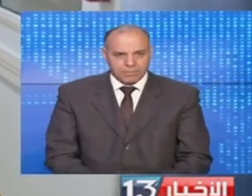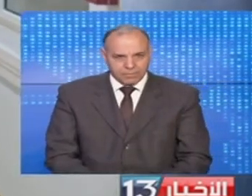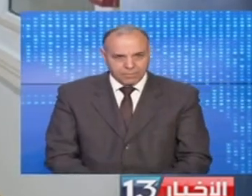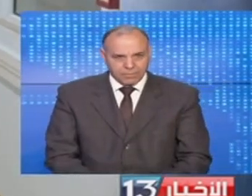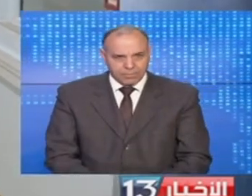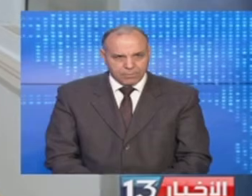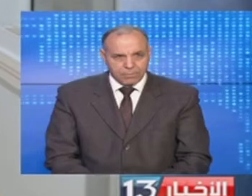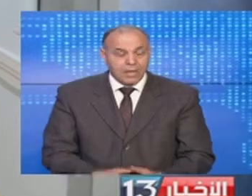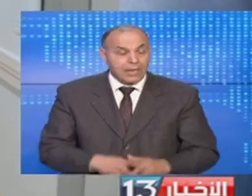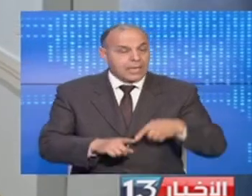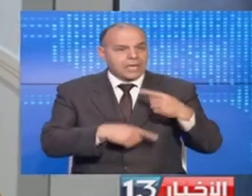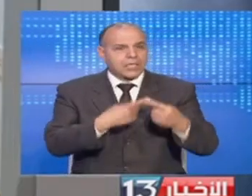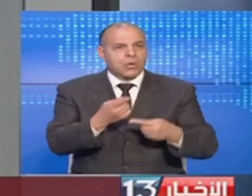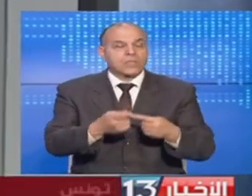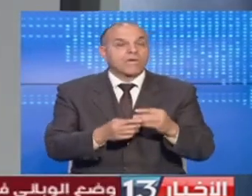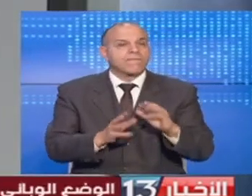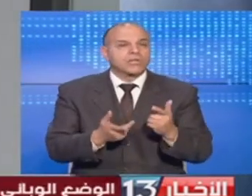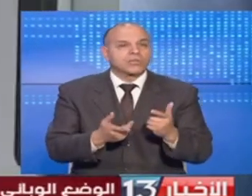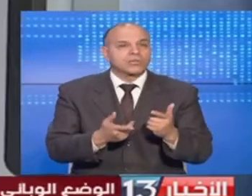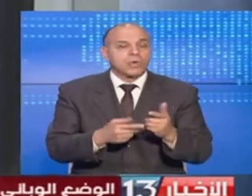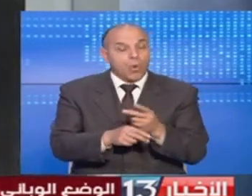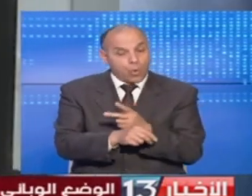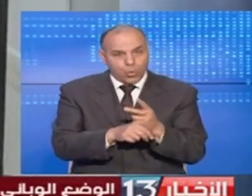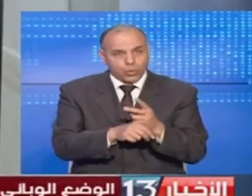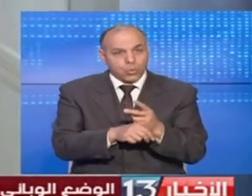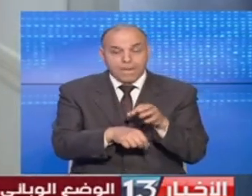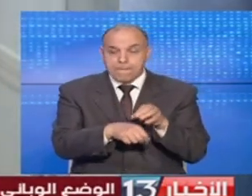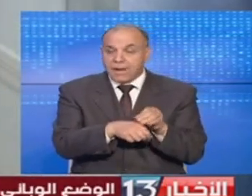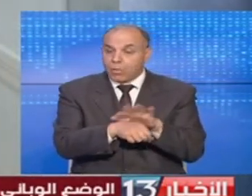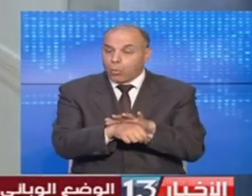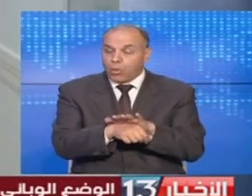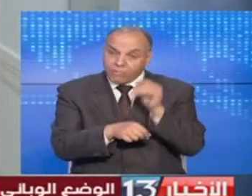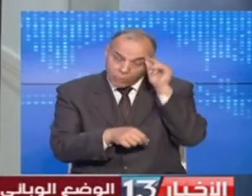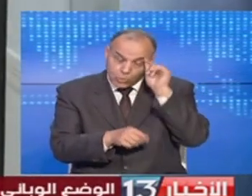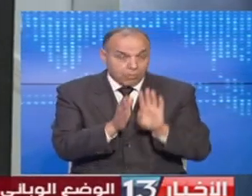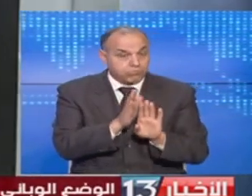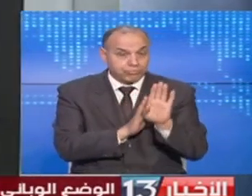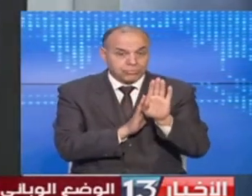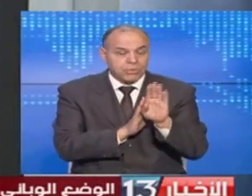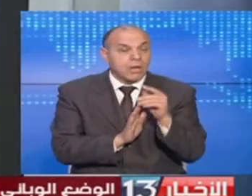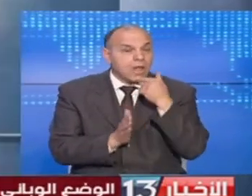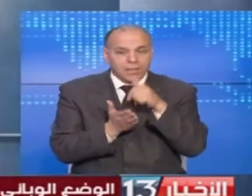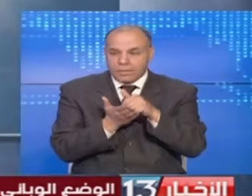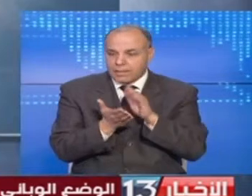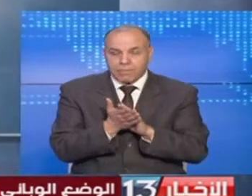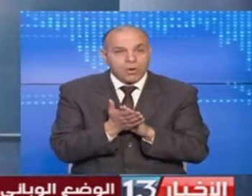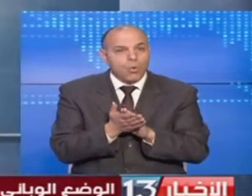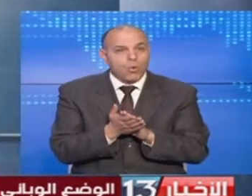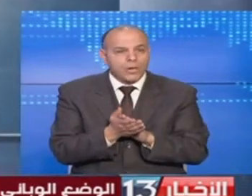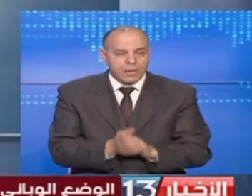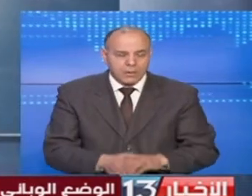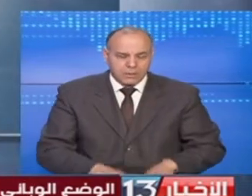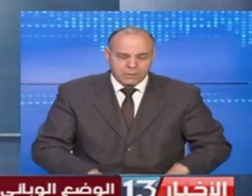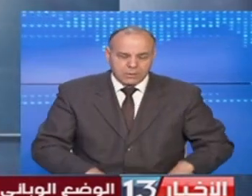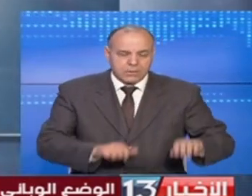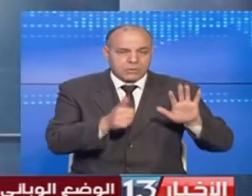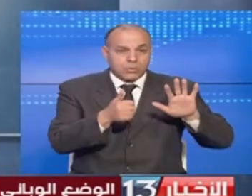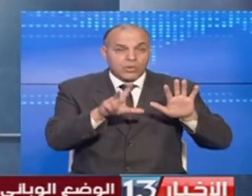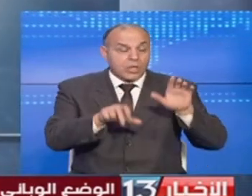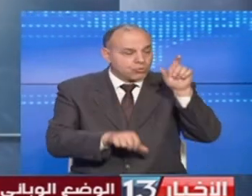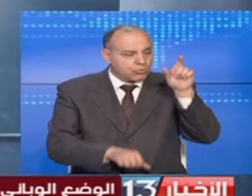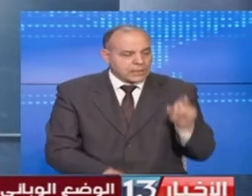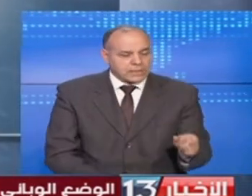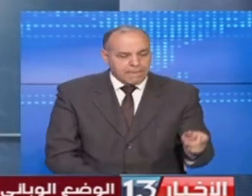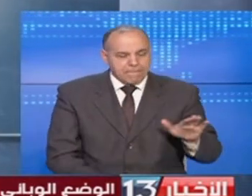يتواصل ارتفاع مؤشرات خطوره الوضع الوبائي في تونس فقد تم تسجيل ثمان وستين حاله